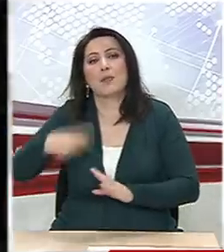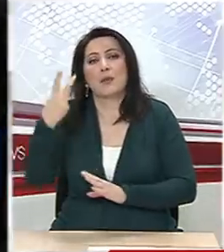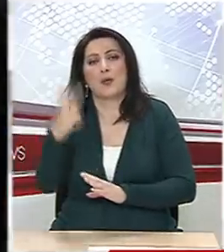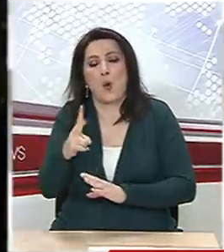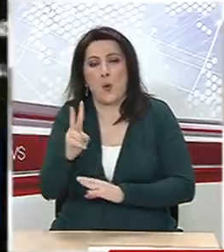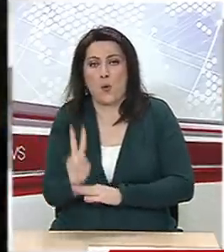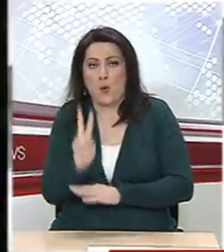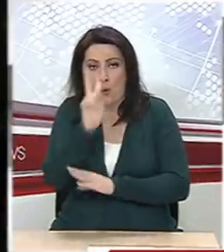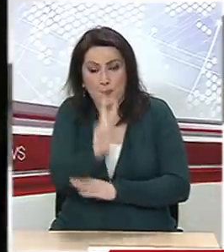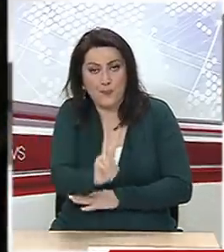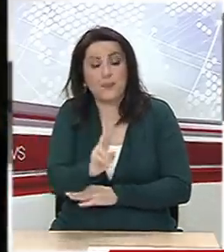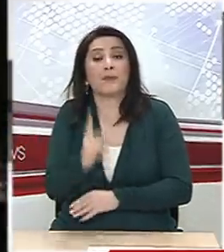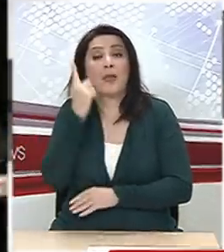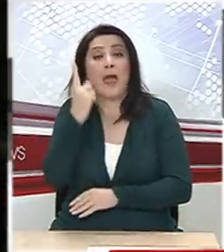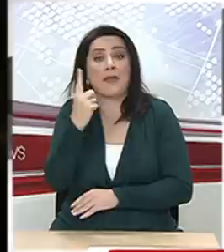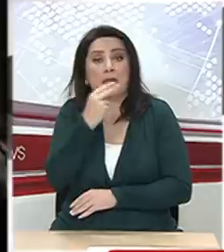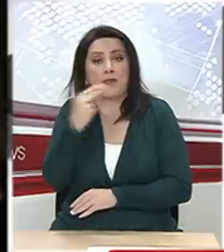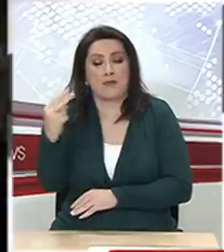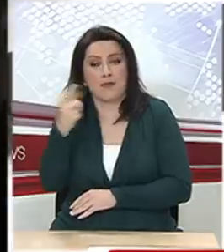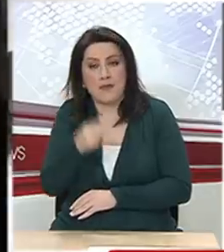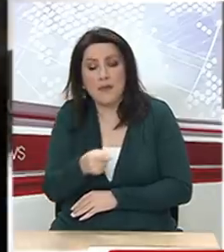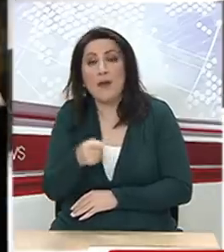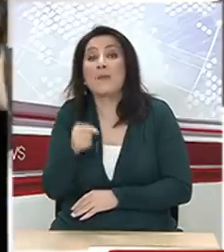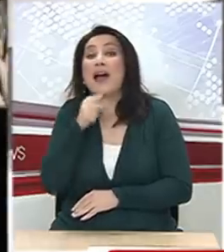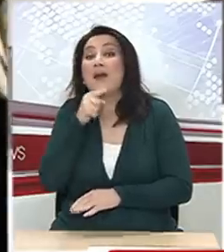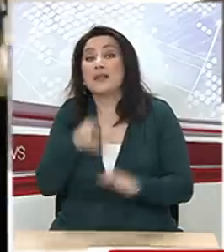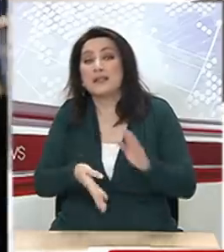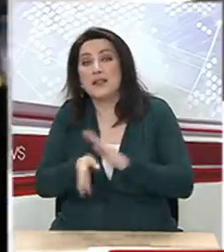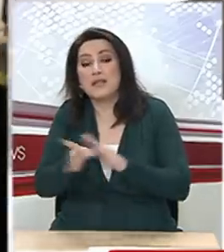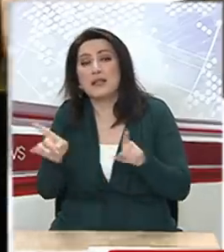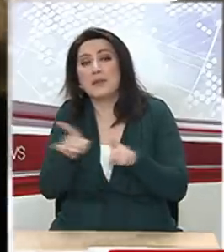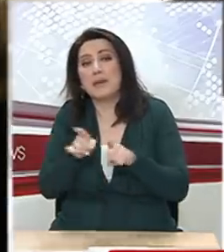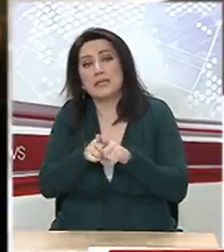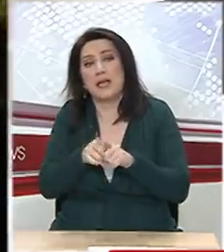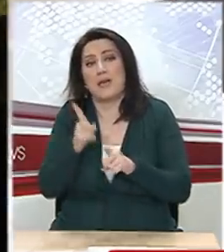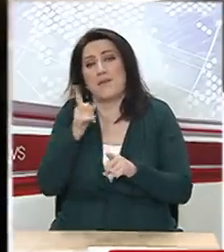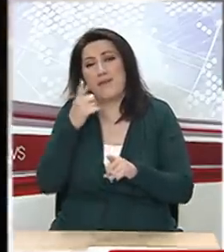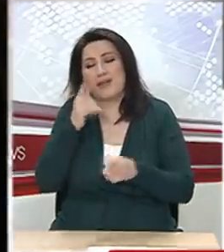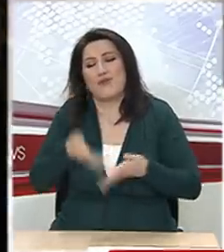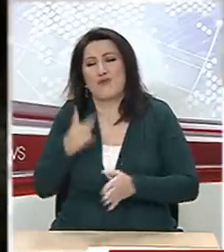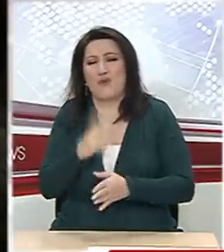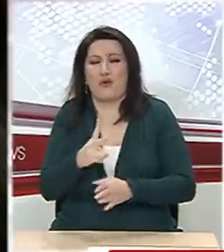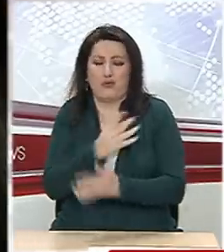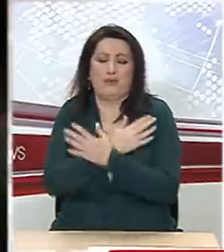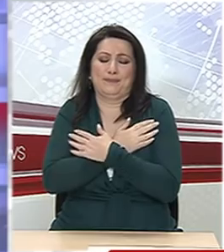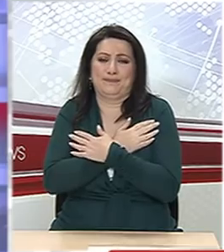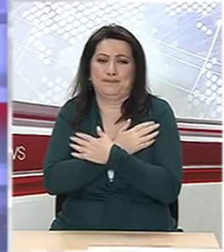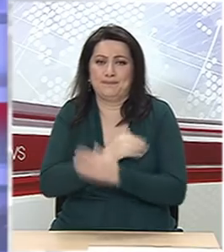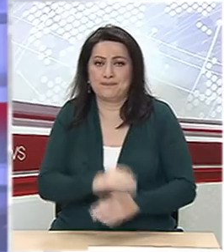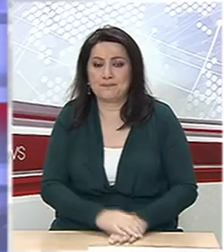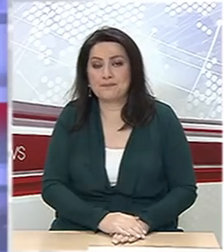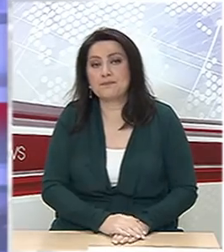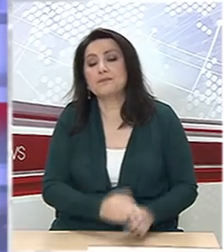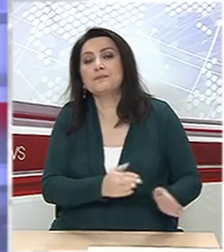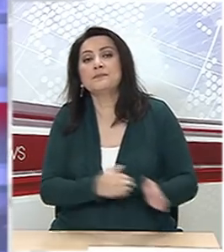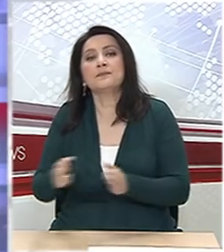Ωστόσο, είναι το ζητούμενο να φύγει από τα Τύρανα μαζί με τη σωρό του παιδιού του. Μάλιστα, Μέρη Τζόρα. Τις τελικές αποφάσεις για